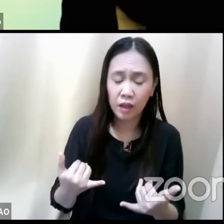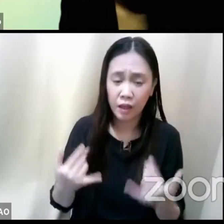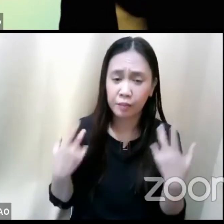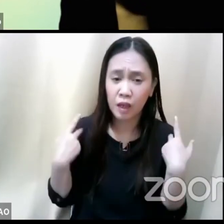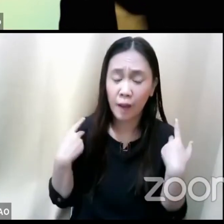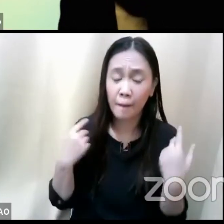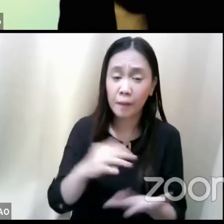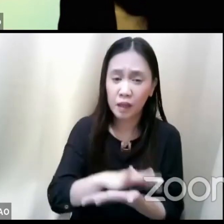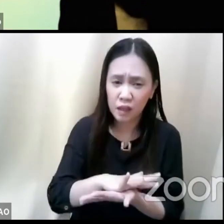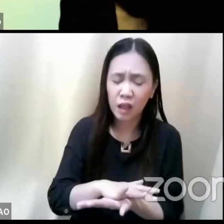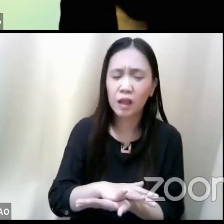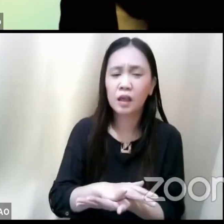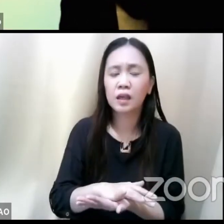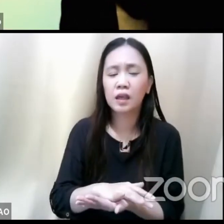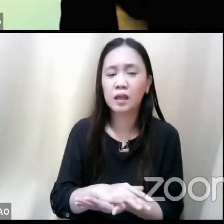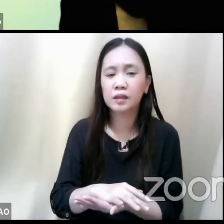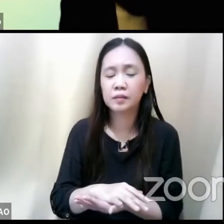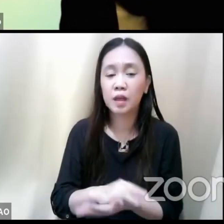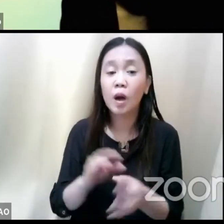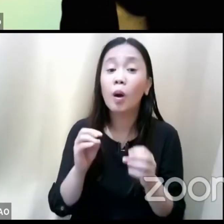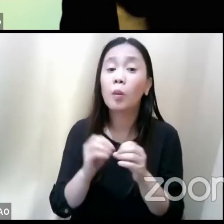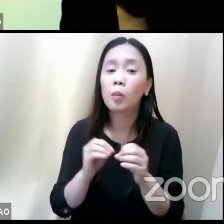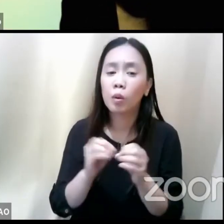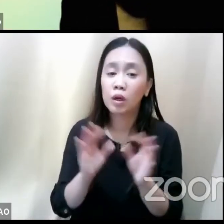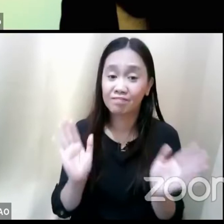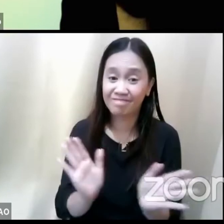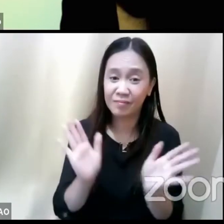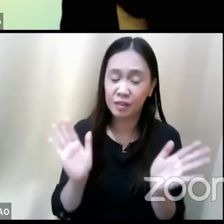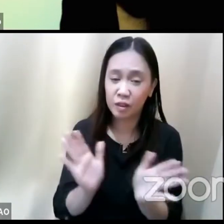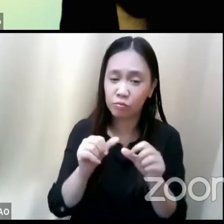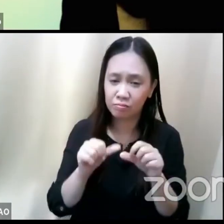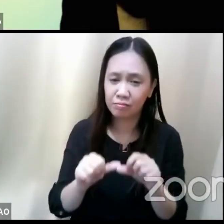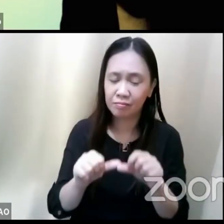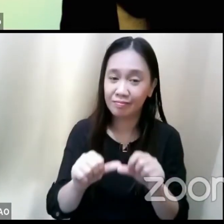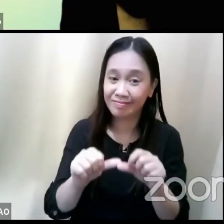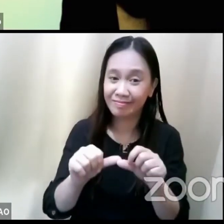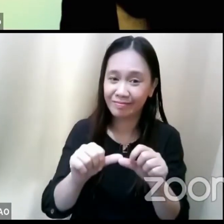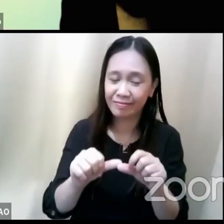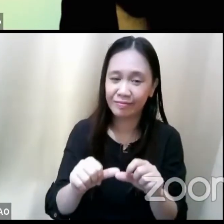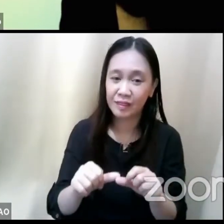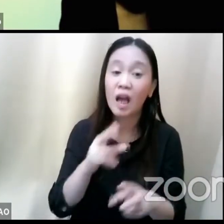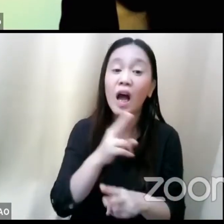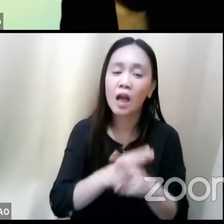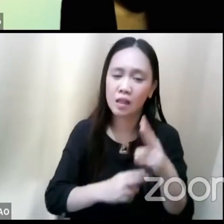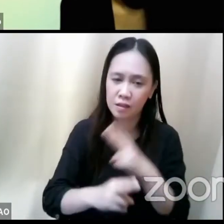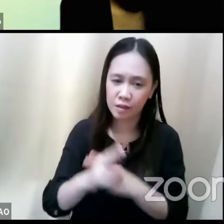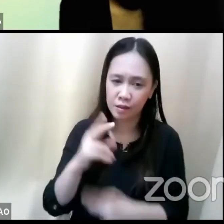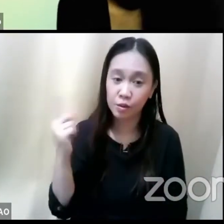COVID, mas in-encourage pa rin yung, tinutuloy pa rin, i-encourage yung tinatawag na hands-only